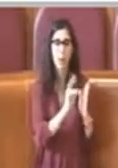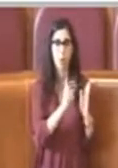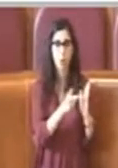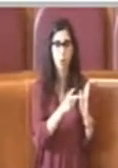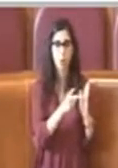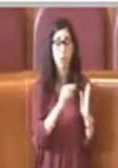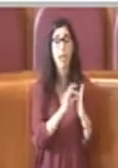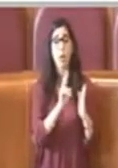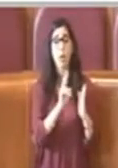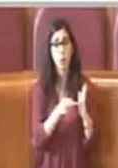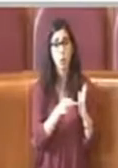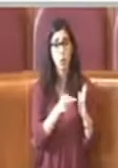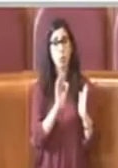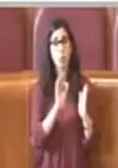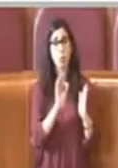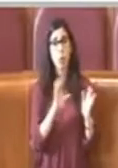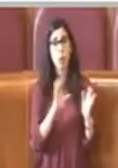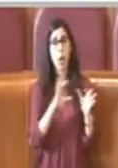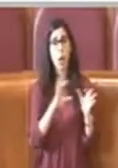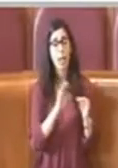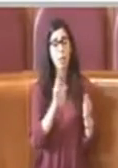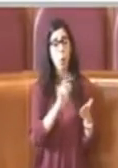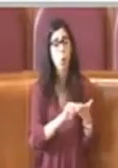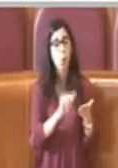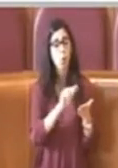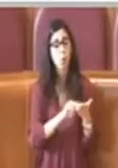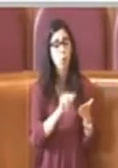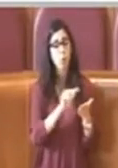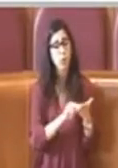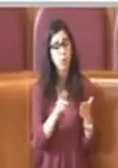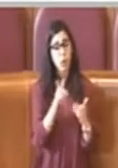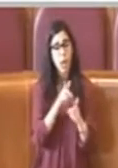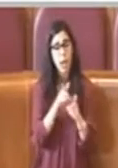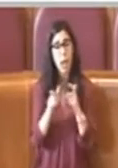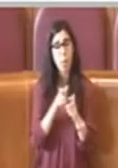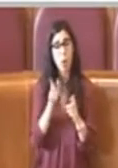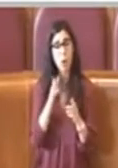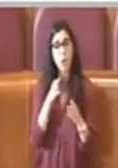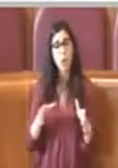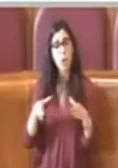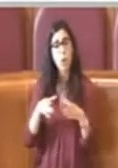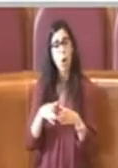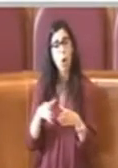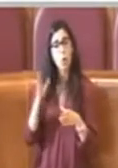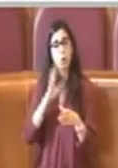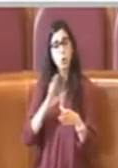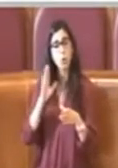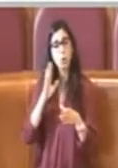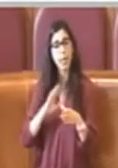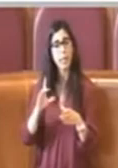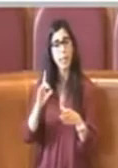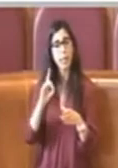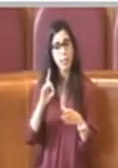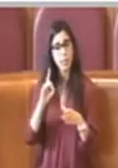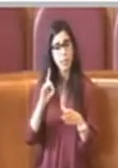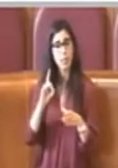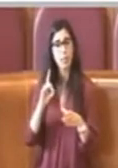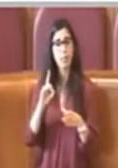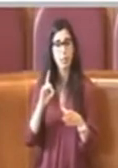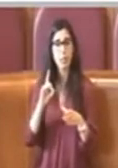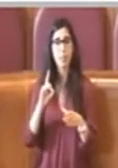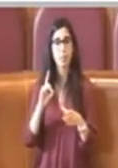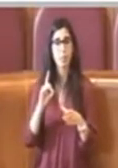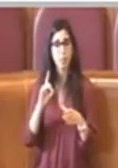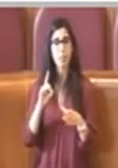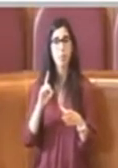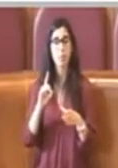dedicato all'ufficio per i rapporti con la consulta D. Non so se ci siamo resi conto, forse a volte anche io ometto